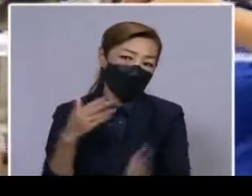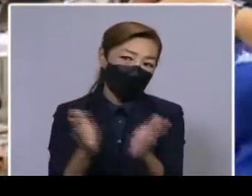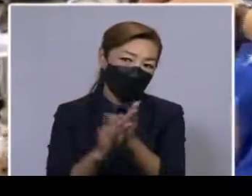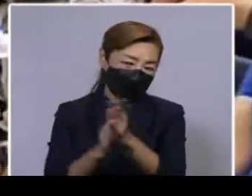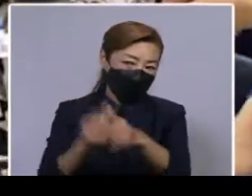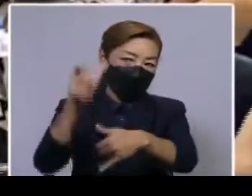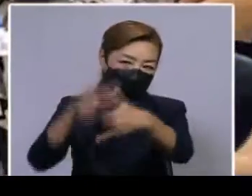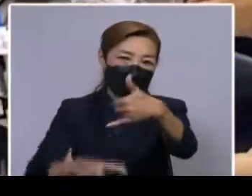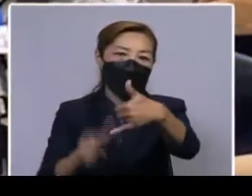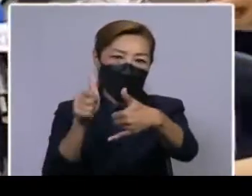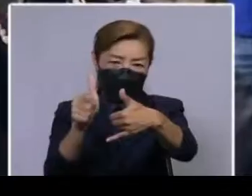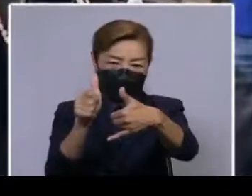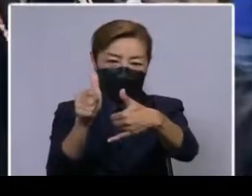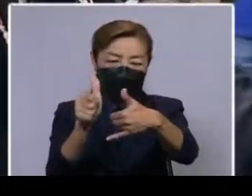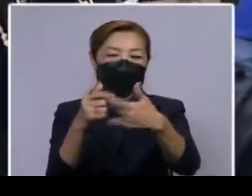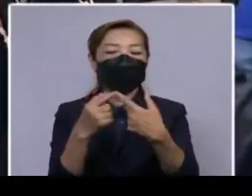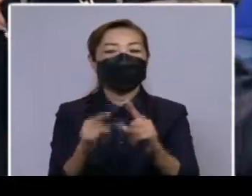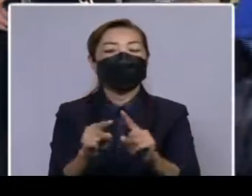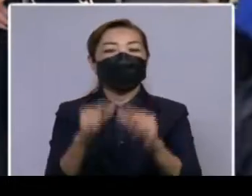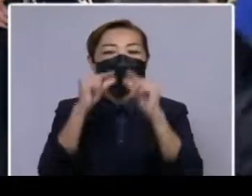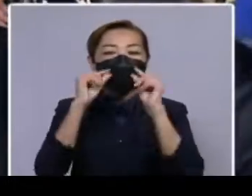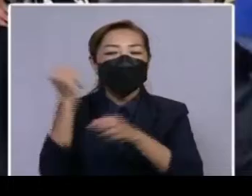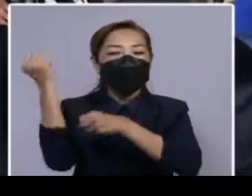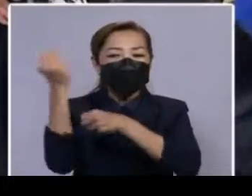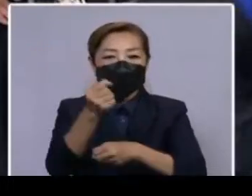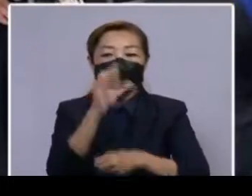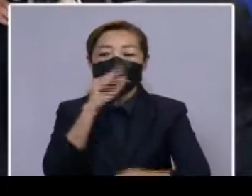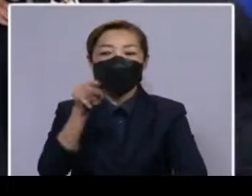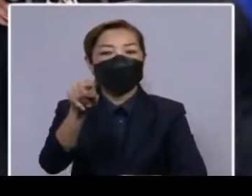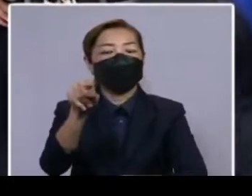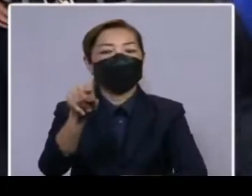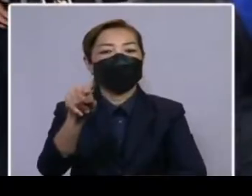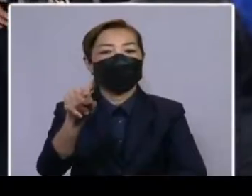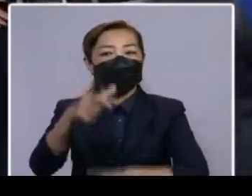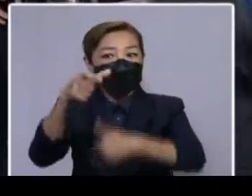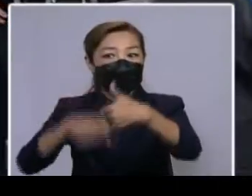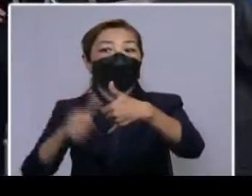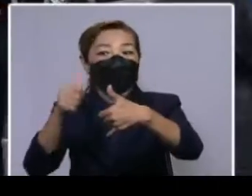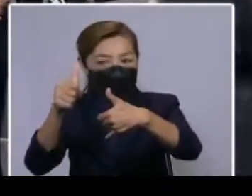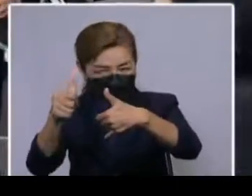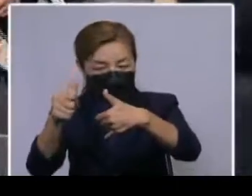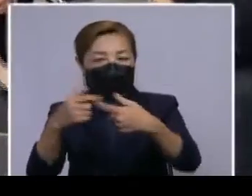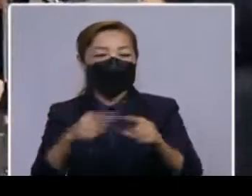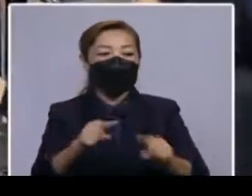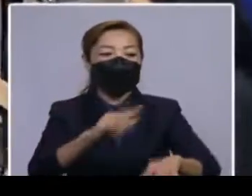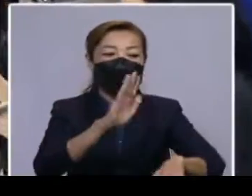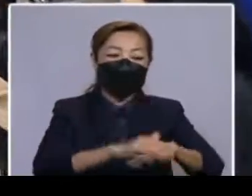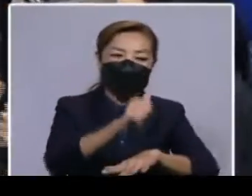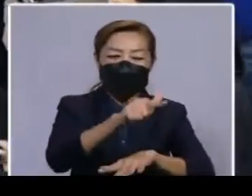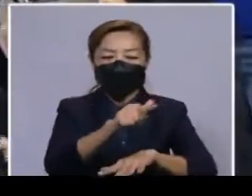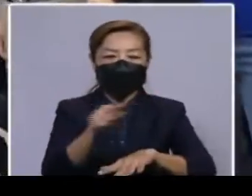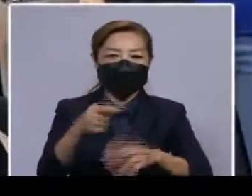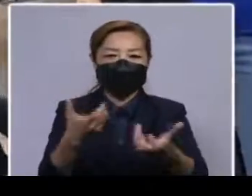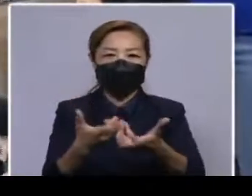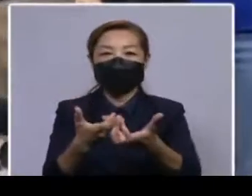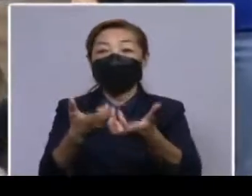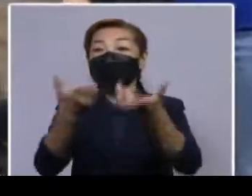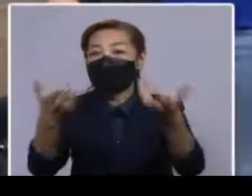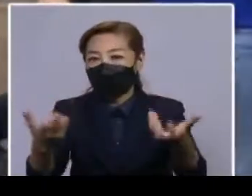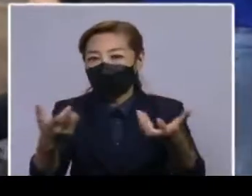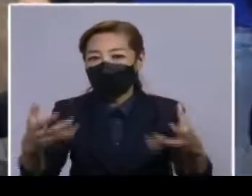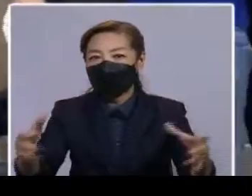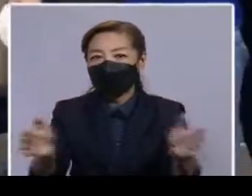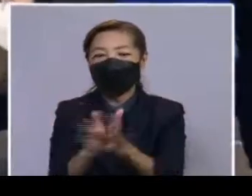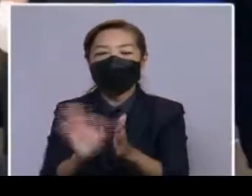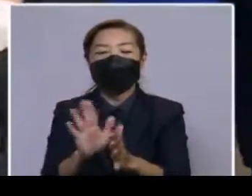ท่านเนี่ยเป็นคนดีแต่ชีวิตพูดถึงเรื่องของความเก่งความดีต้องแยกกันประมาณนั้นมันก็อาจจะทำให้ไป